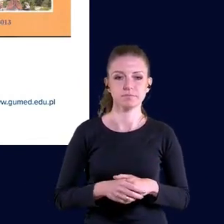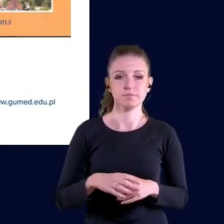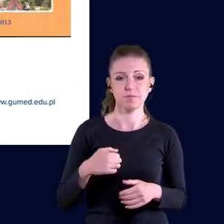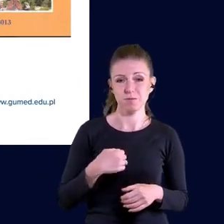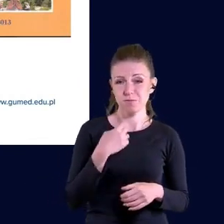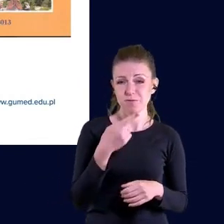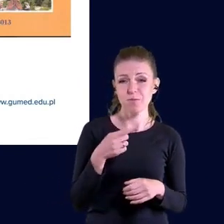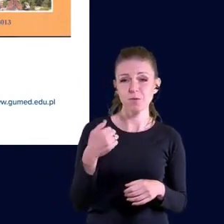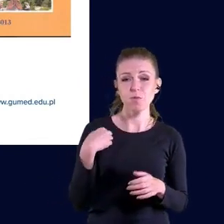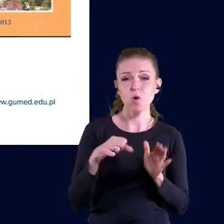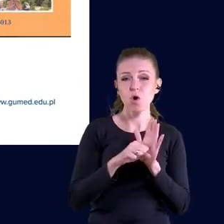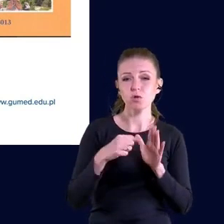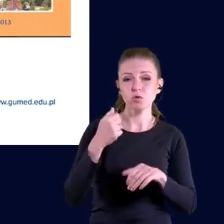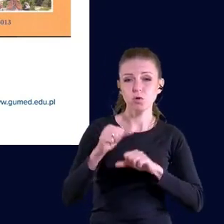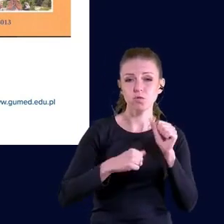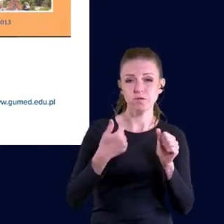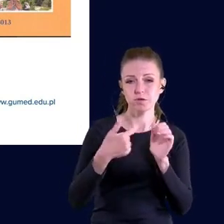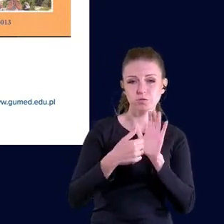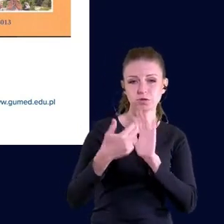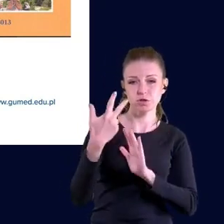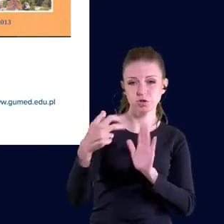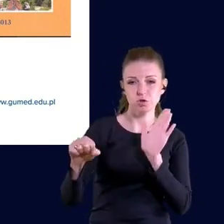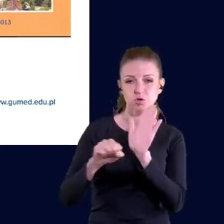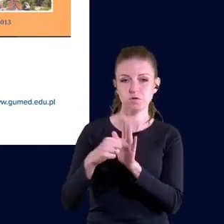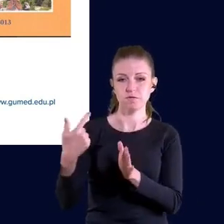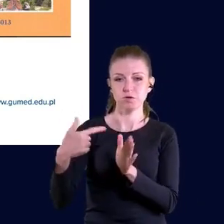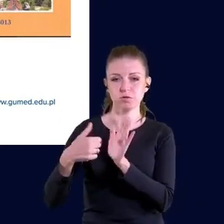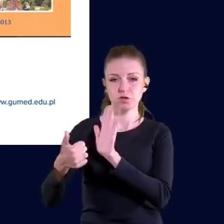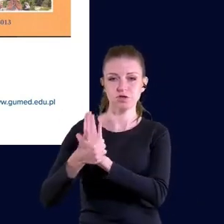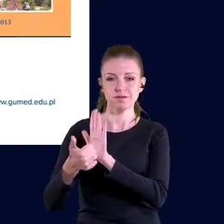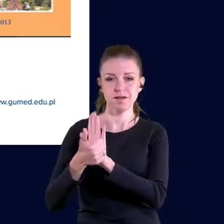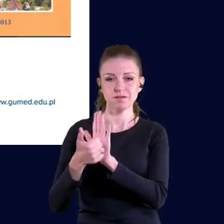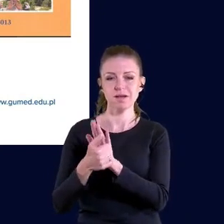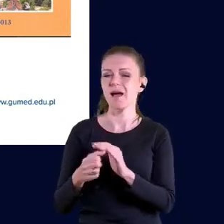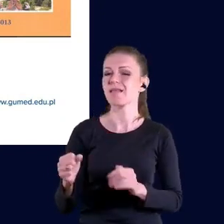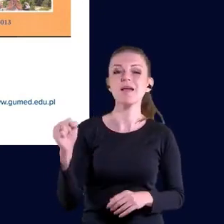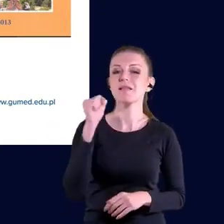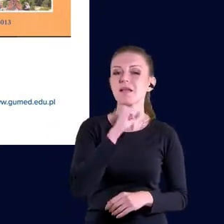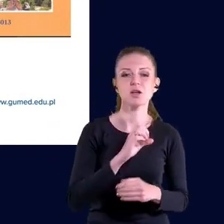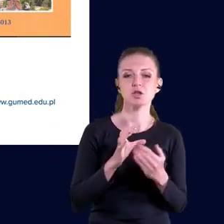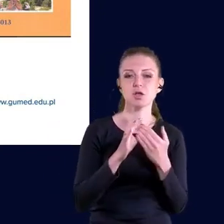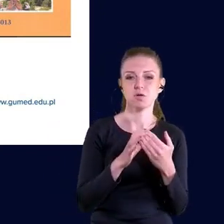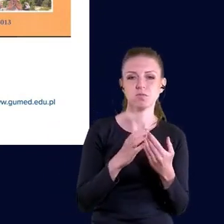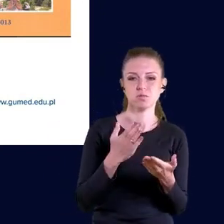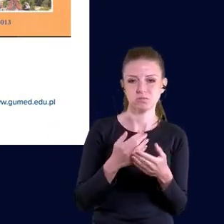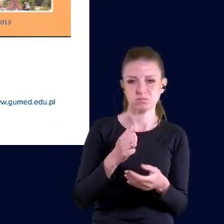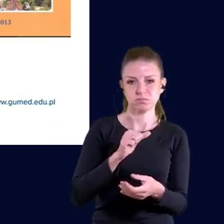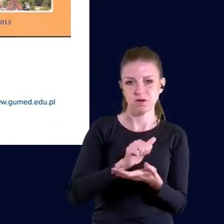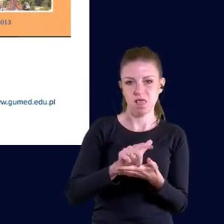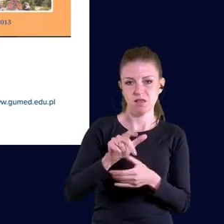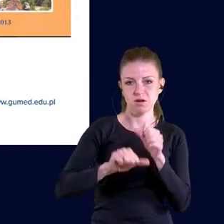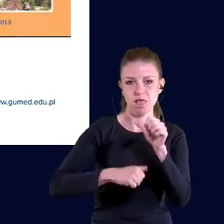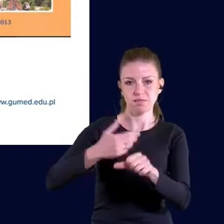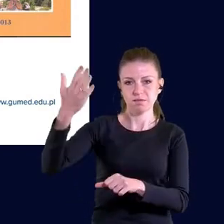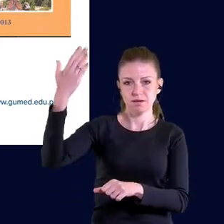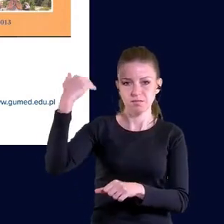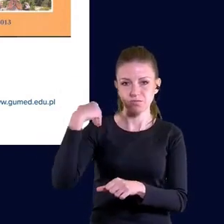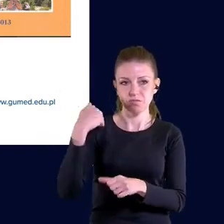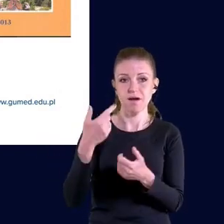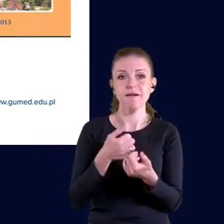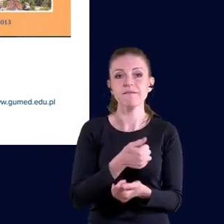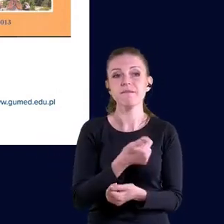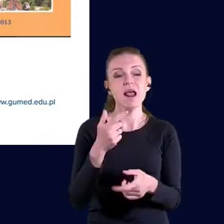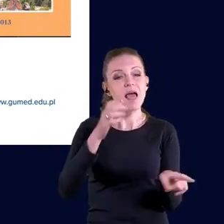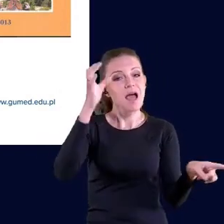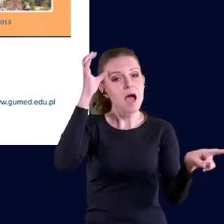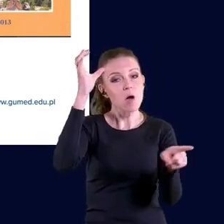ukazała się w latach 2000-2016 najstarszy to my ukazało się kilkanaście lat temu i znaczna część współautorów